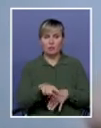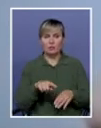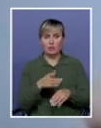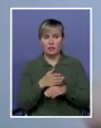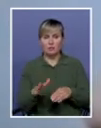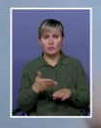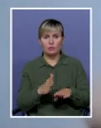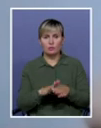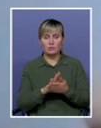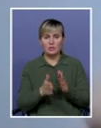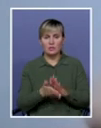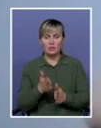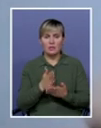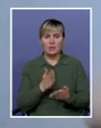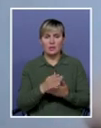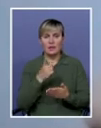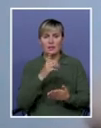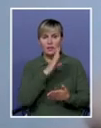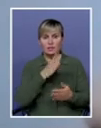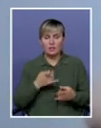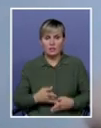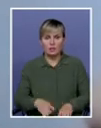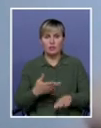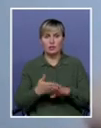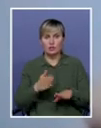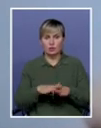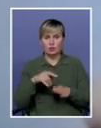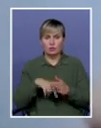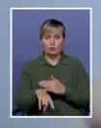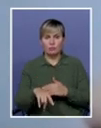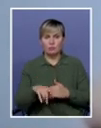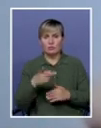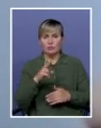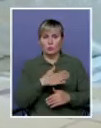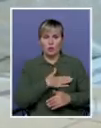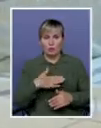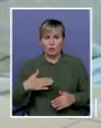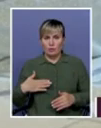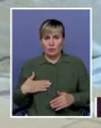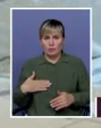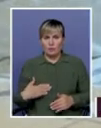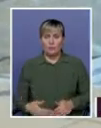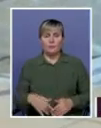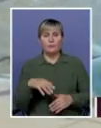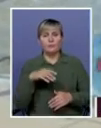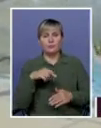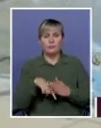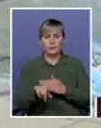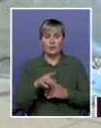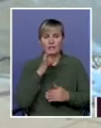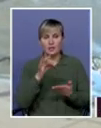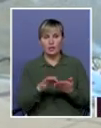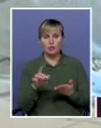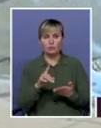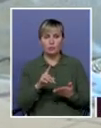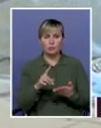в тяжелом состоянии находится одна родильница с тяжелой преэклампсией на фоне двухсторонней пневмонии. Гани Бодыков отметил,